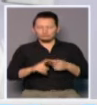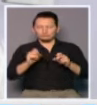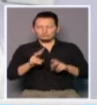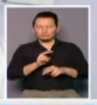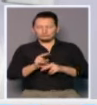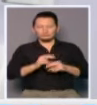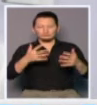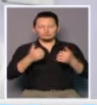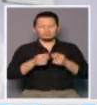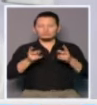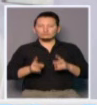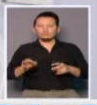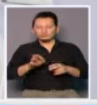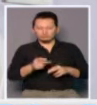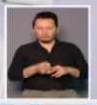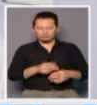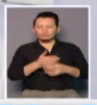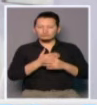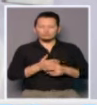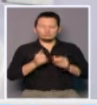место автодорожных травм, и что при